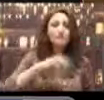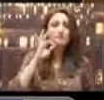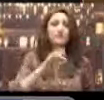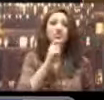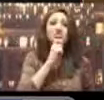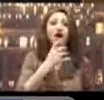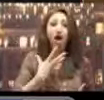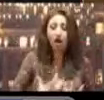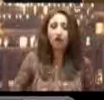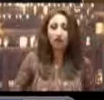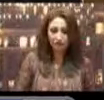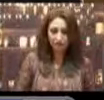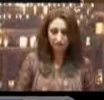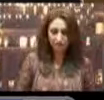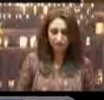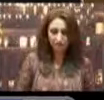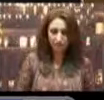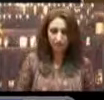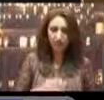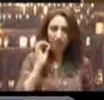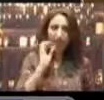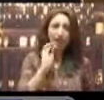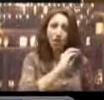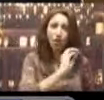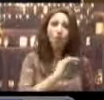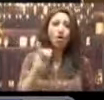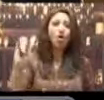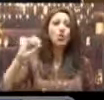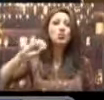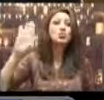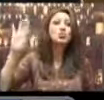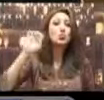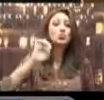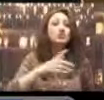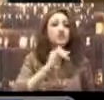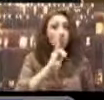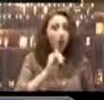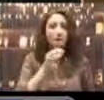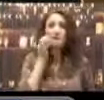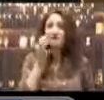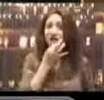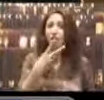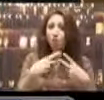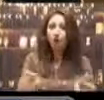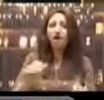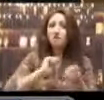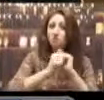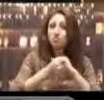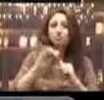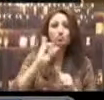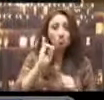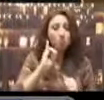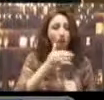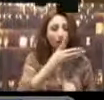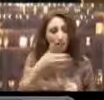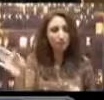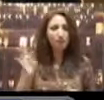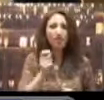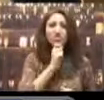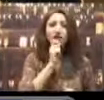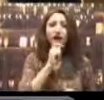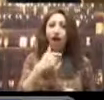ويدخل يقول لك يا يوسف الفيلم، يا يوسف ده حلو ما تقراه، طب ايه المشكله مشهد يعني. احيانا الضعف